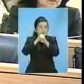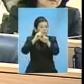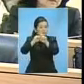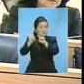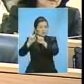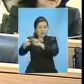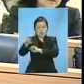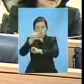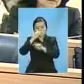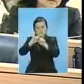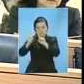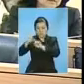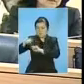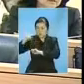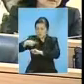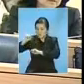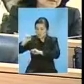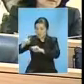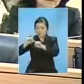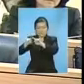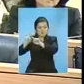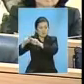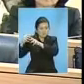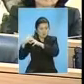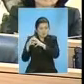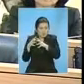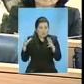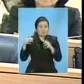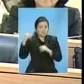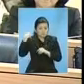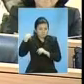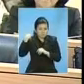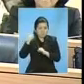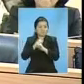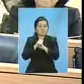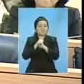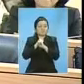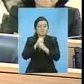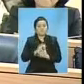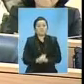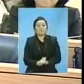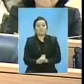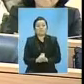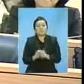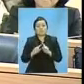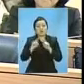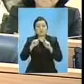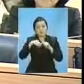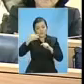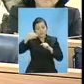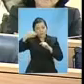ป็นผู้พิพากษาหลากหลายอาชีพมากค่ะแล้วก็ในที่สุด